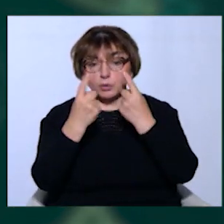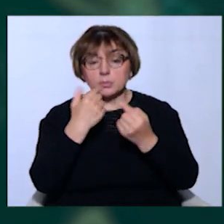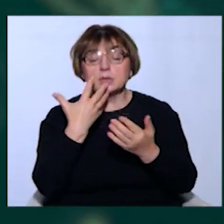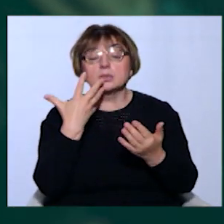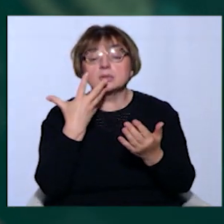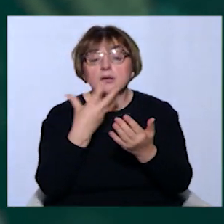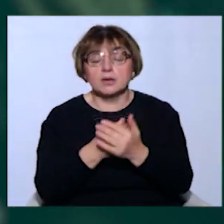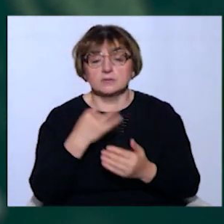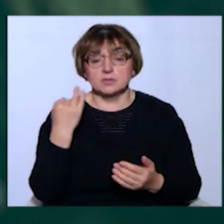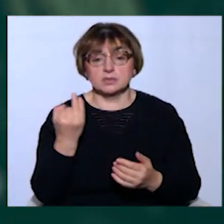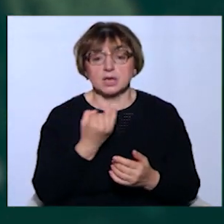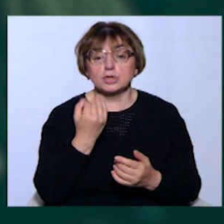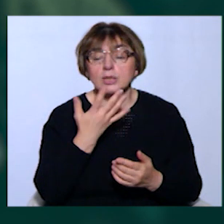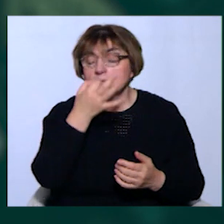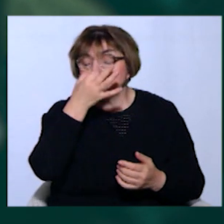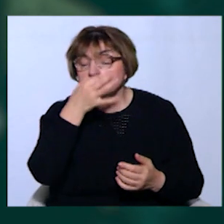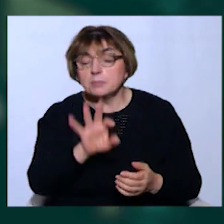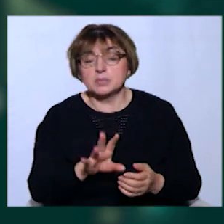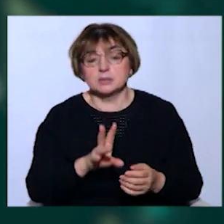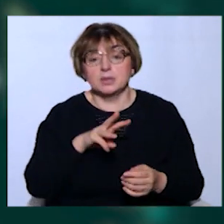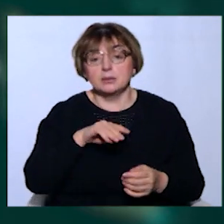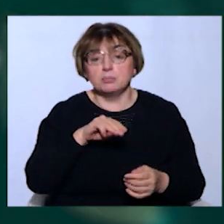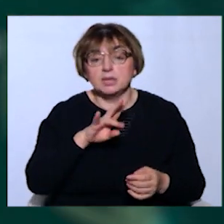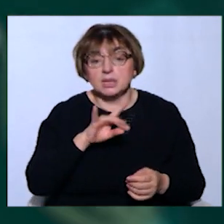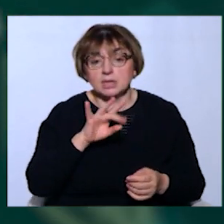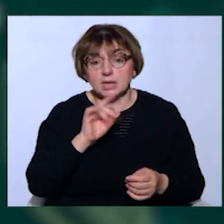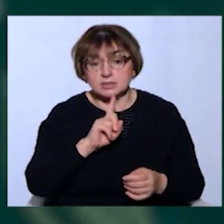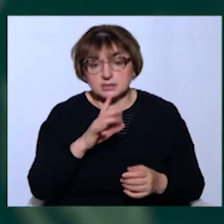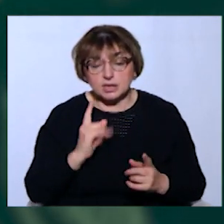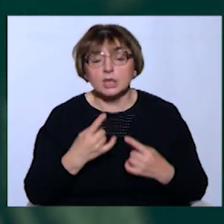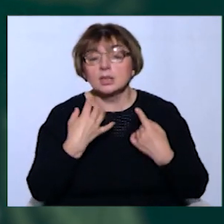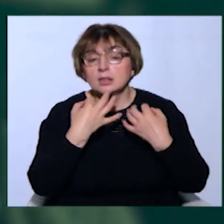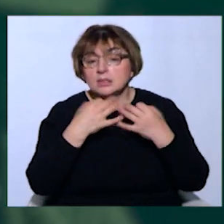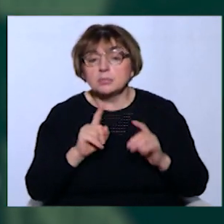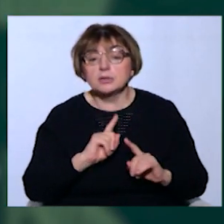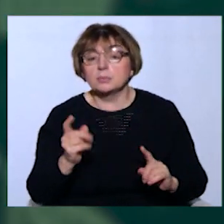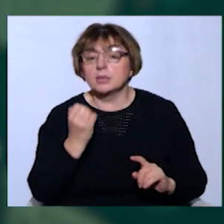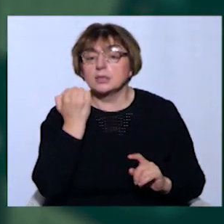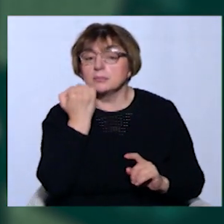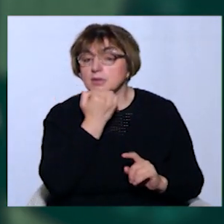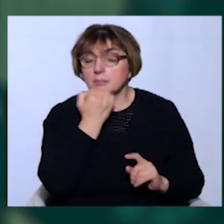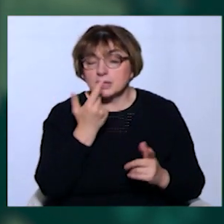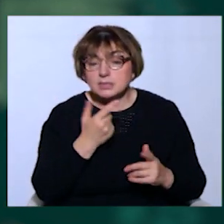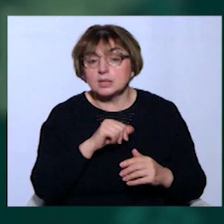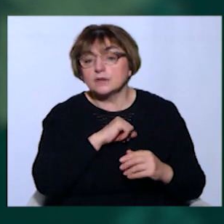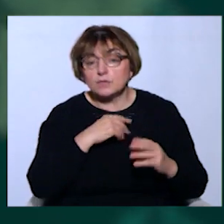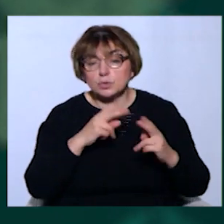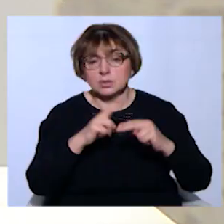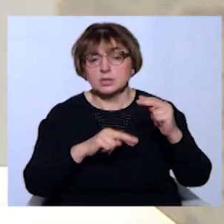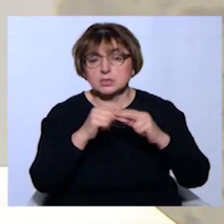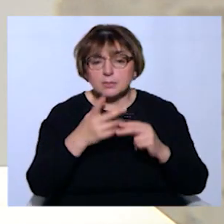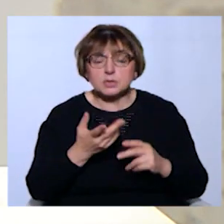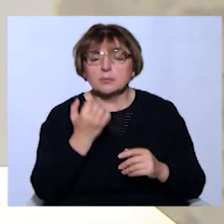თქვენთვის საინტერესო რომელიმე მინერალზე, ან რომელიმე მასალაზე, ქანების რომელიმე სამშენებლო ნებისმიერ